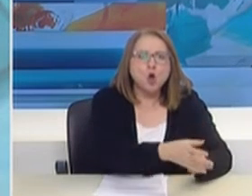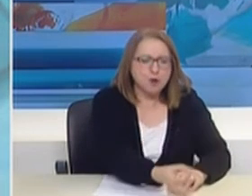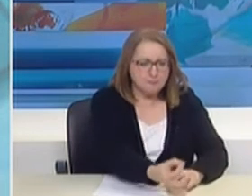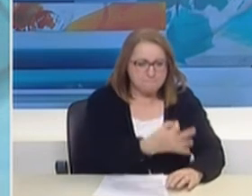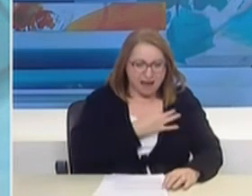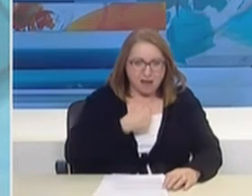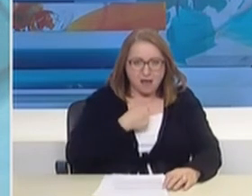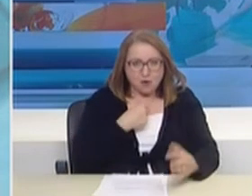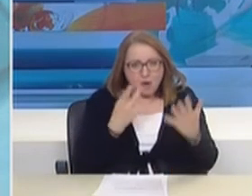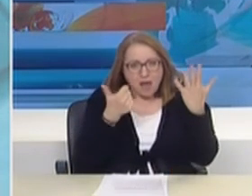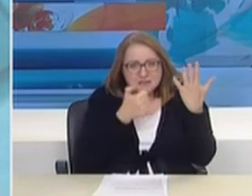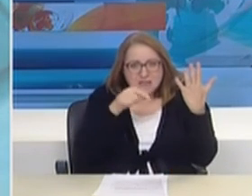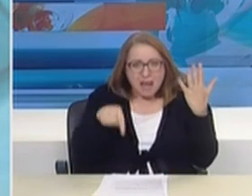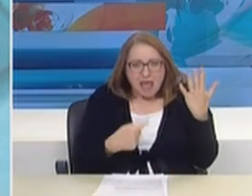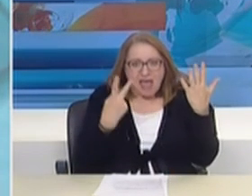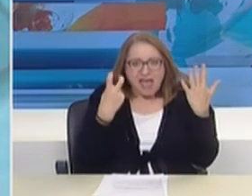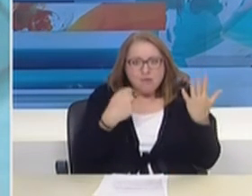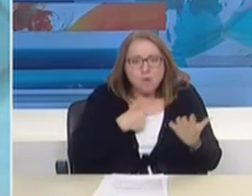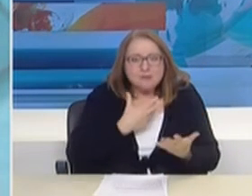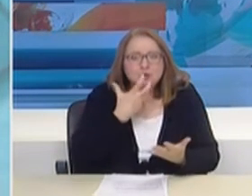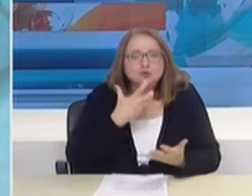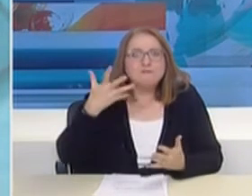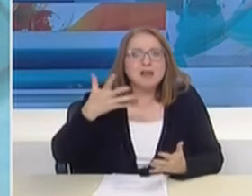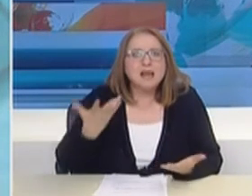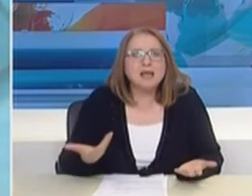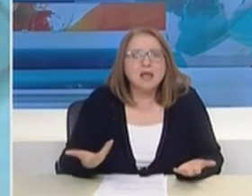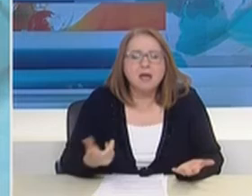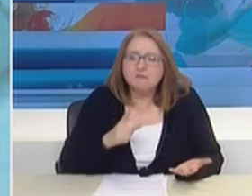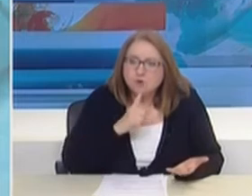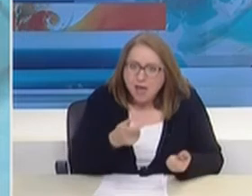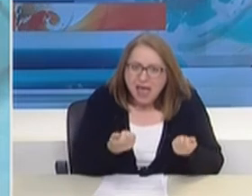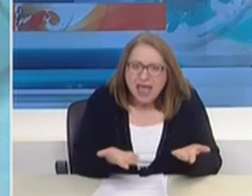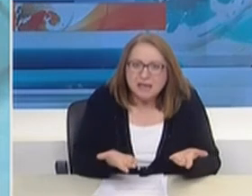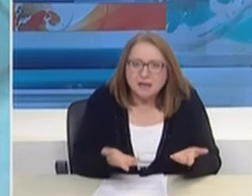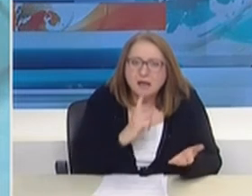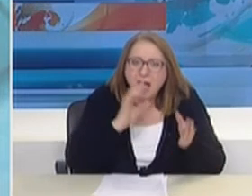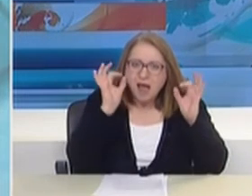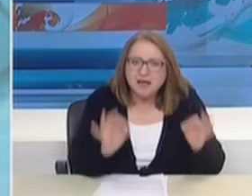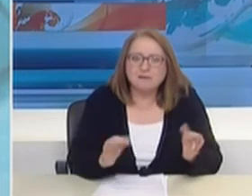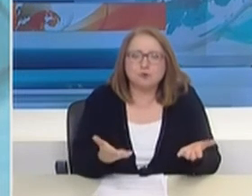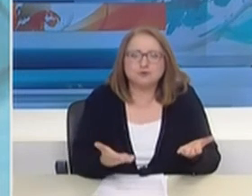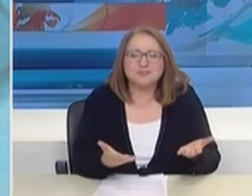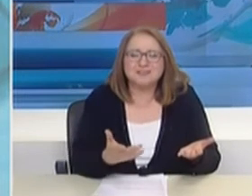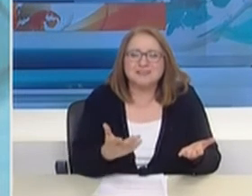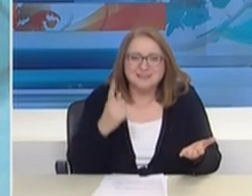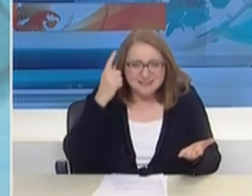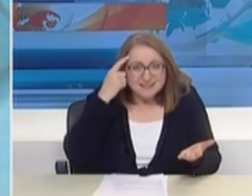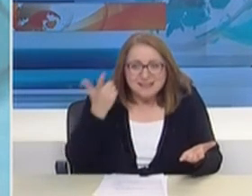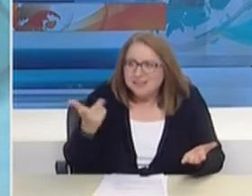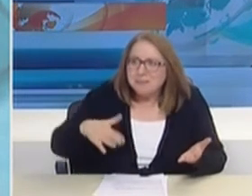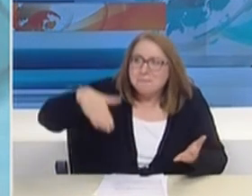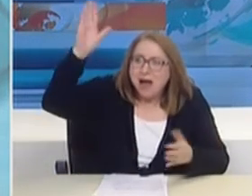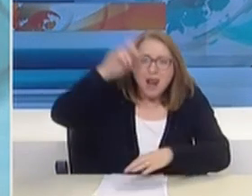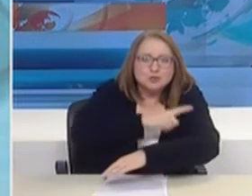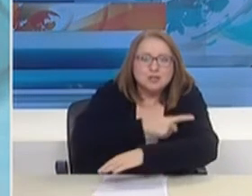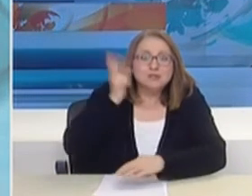σας ενημερώνω εγώ, σας το λέω, έγινε. Και τρελάθηκε ο κόσμος. Δεν μπορούμε να παλεύουμε γυμνοί. Και όταν λέω γυμνή, δεν μπορούμε